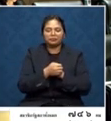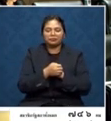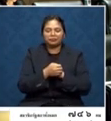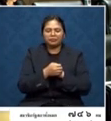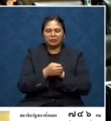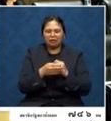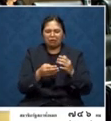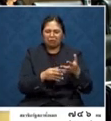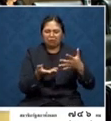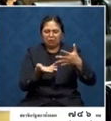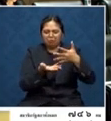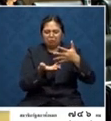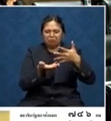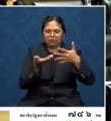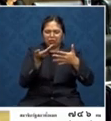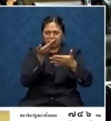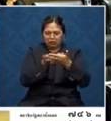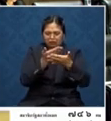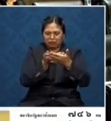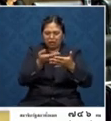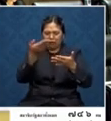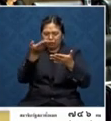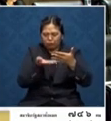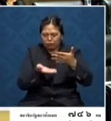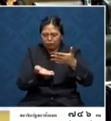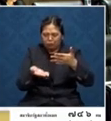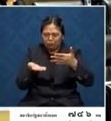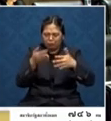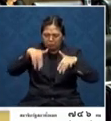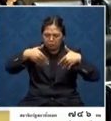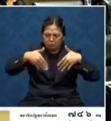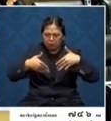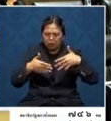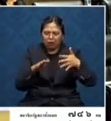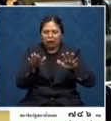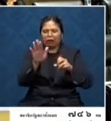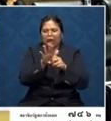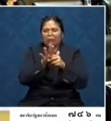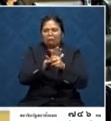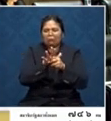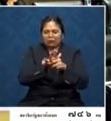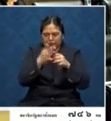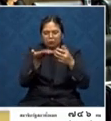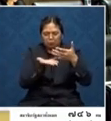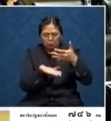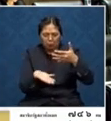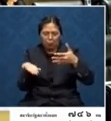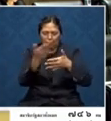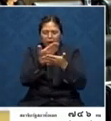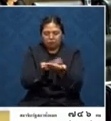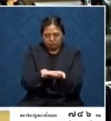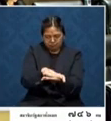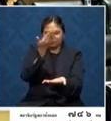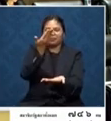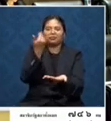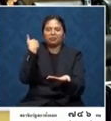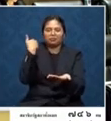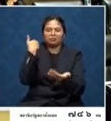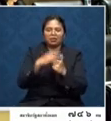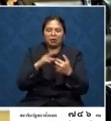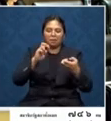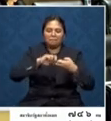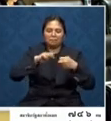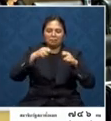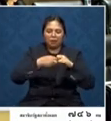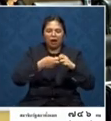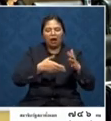ได้ปานกลางเป็นประเทศที่มีรายได้สูงในอนาคตที่ผ่านมาค่ะ ปัญหาเศรษฐกิจของประเทศเป็นปัญหาใหญ่เราก็ต้